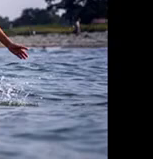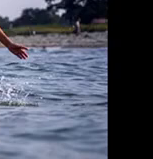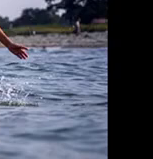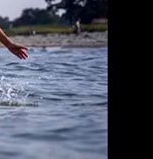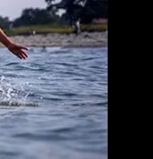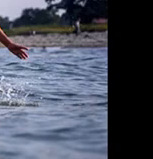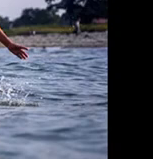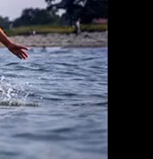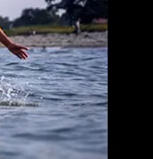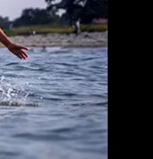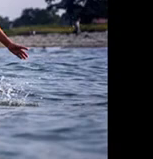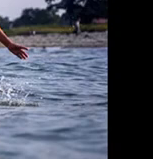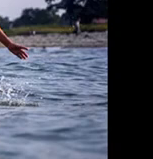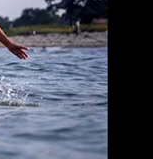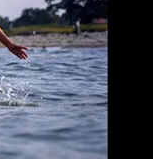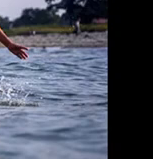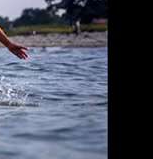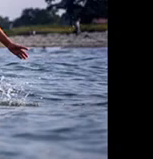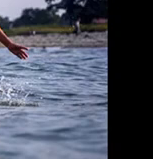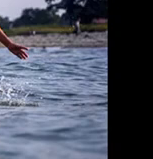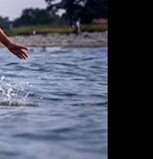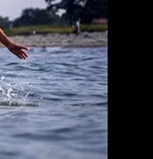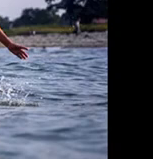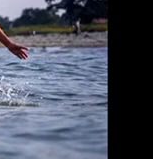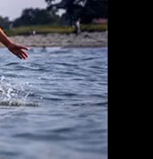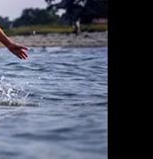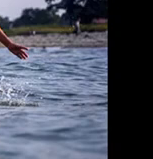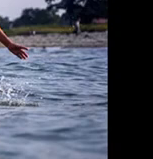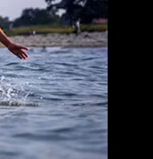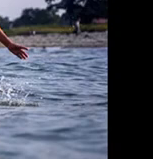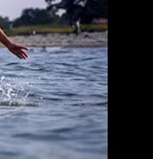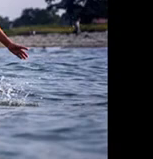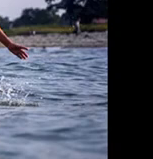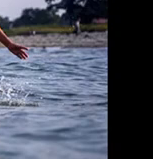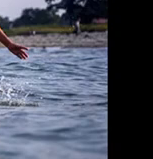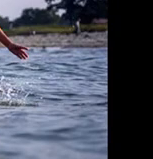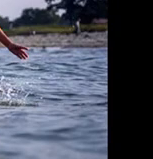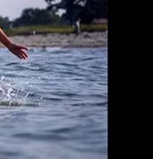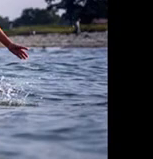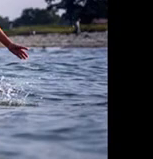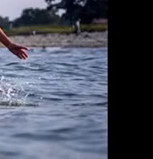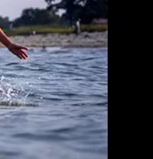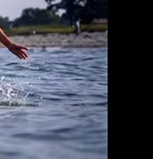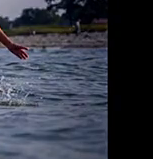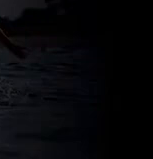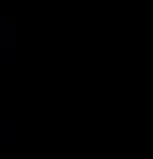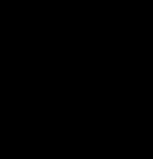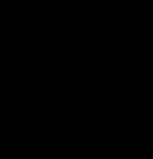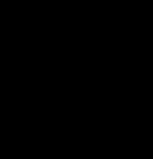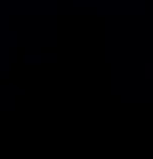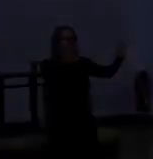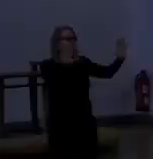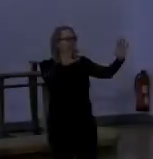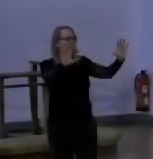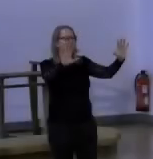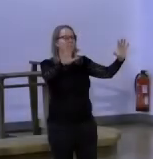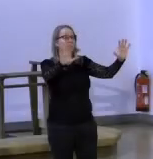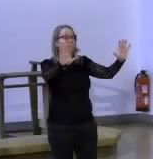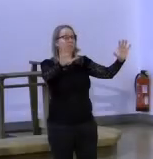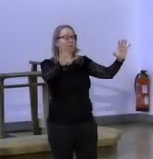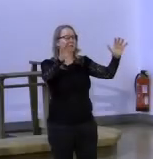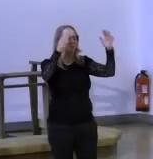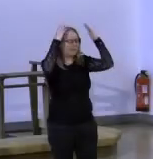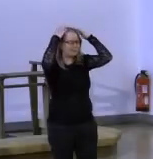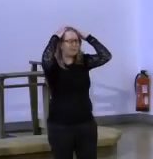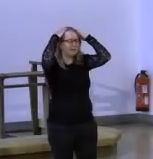at tænke på, at nogle gange så er vand altså også bare mega træls. Nogle gange så bliver det sådan helt mørkt. Og så